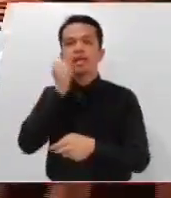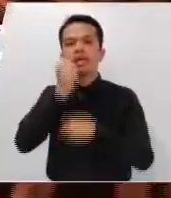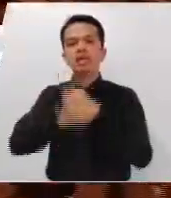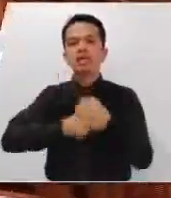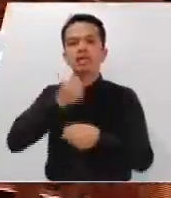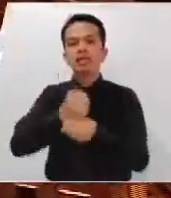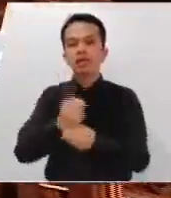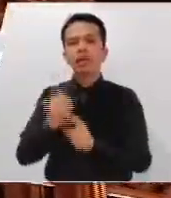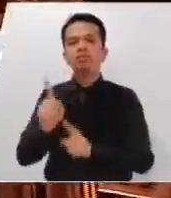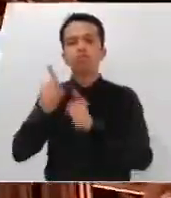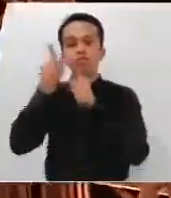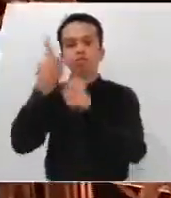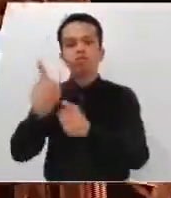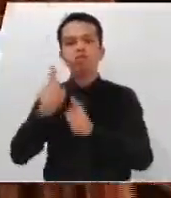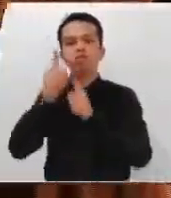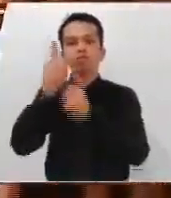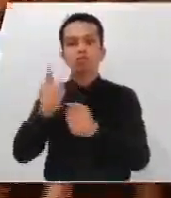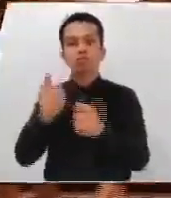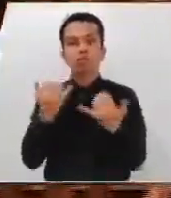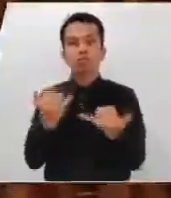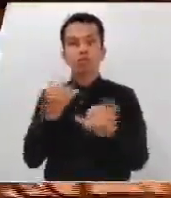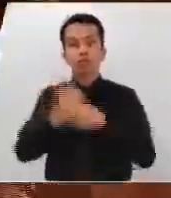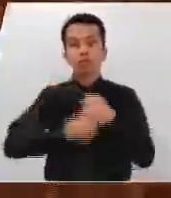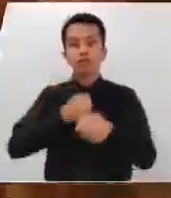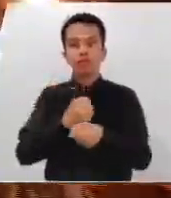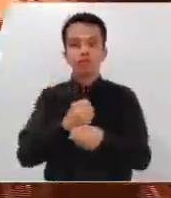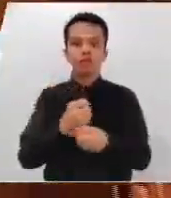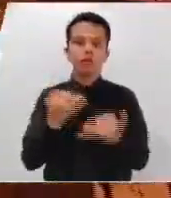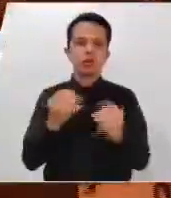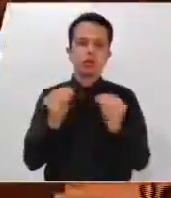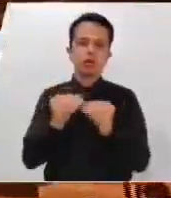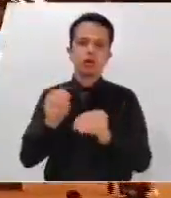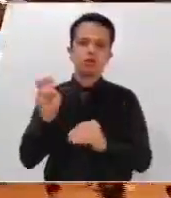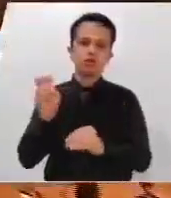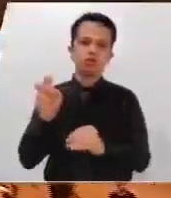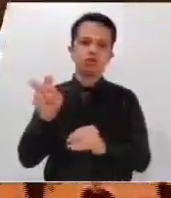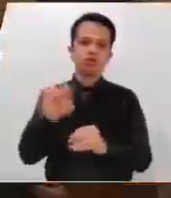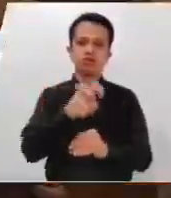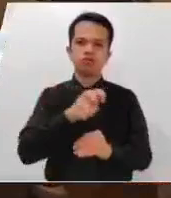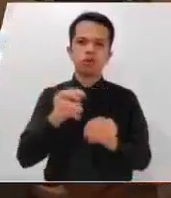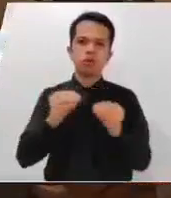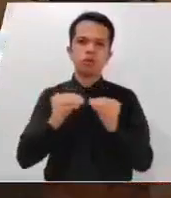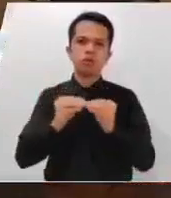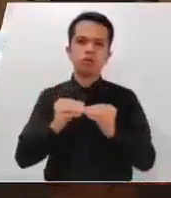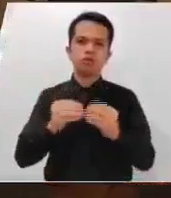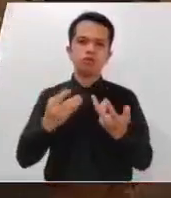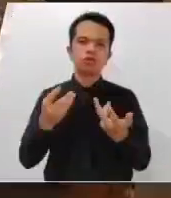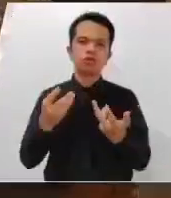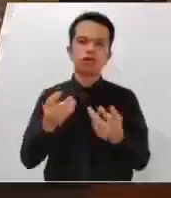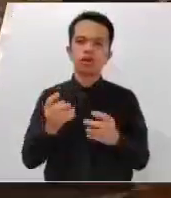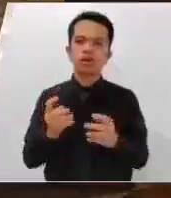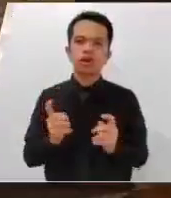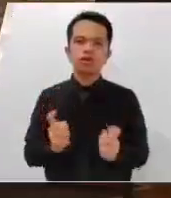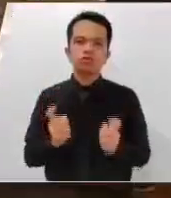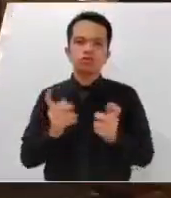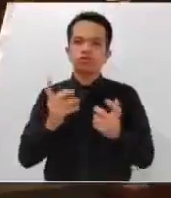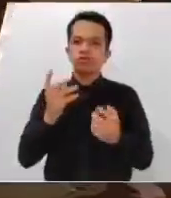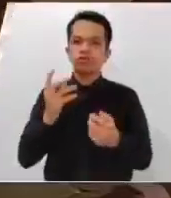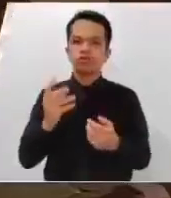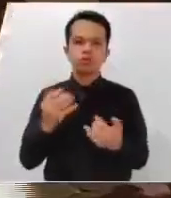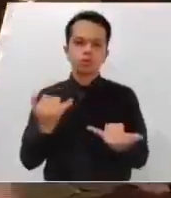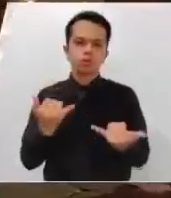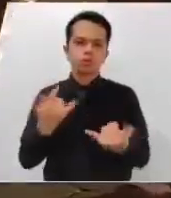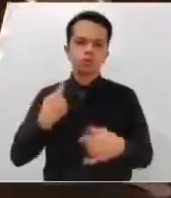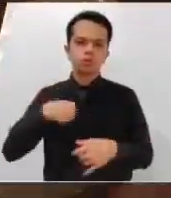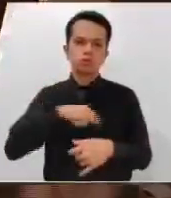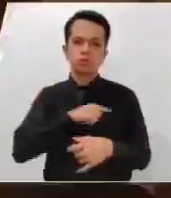rito. At ngayong taon, extreme rides ang gusto nilang subukan. Natatakot naman, pero excitement